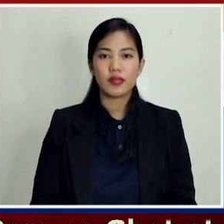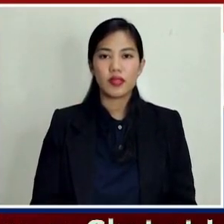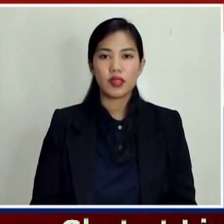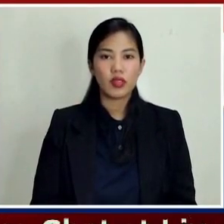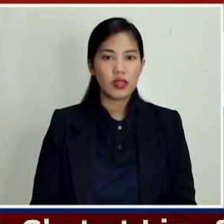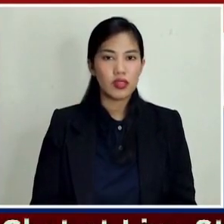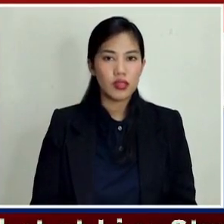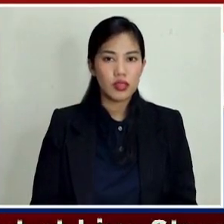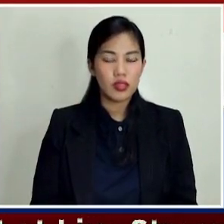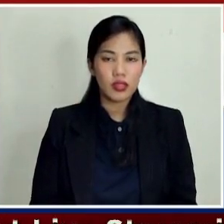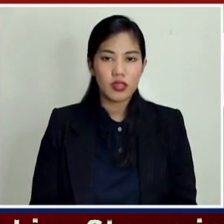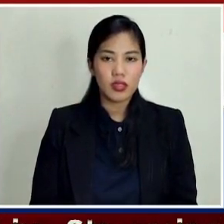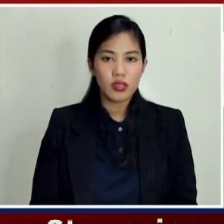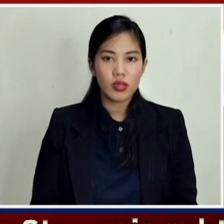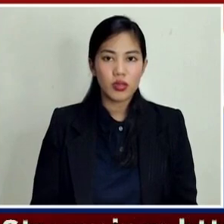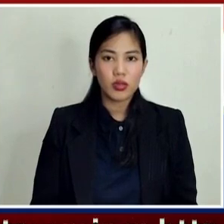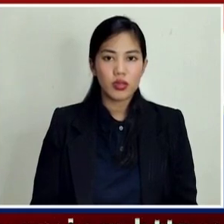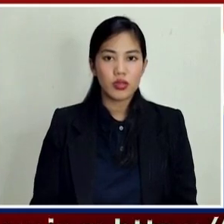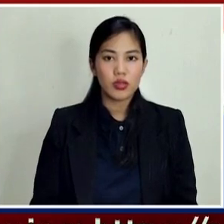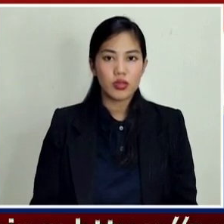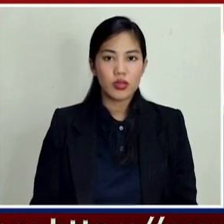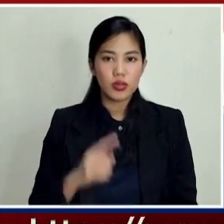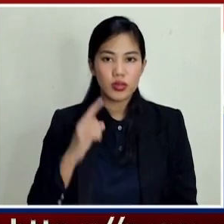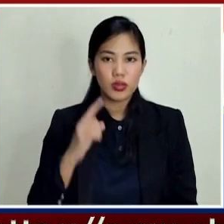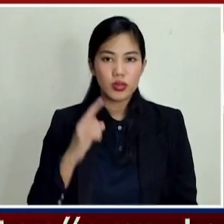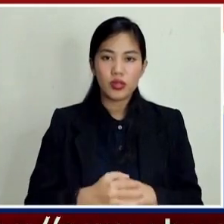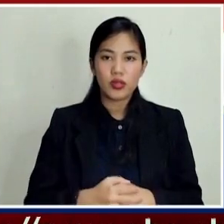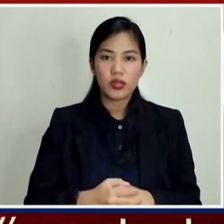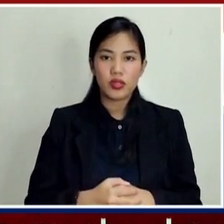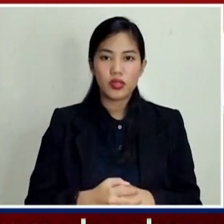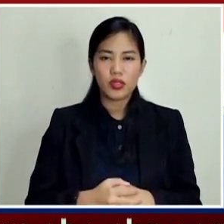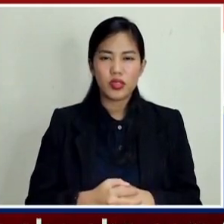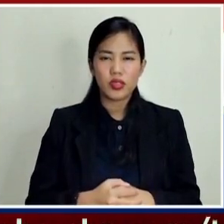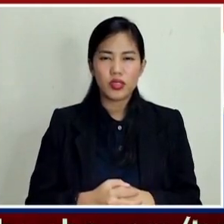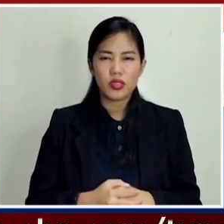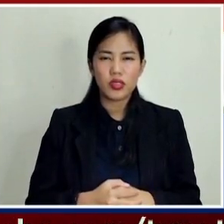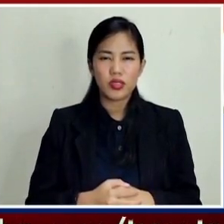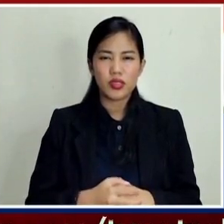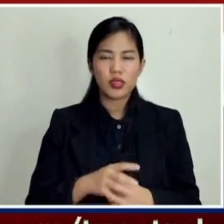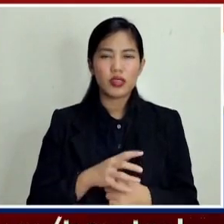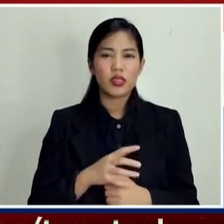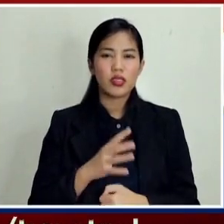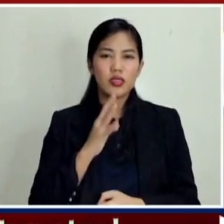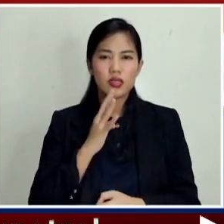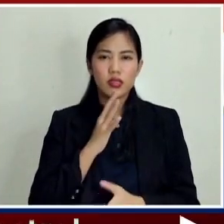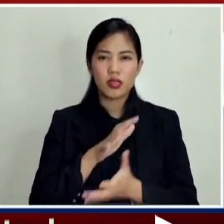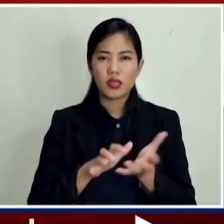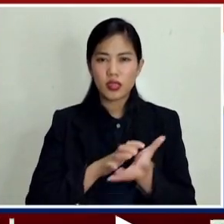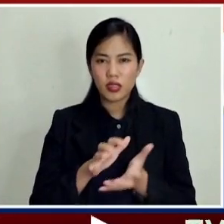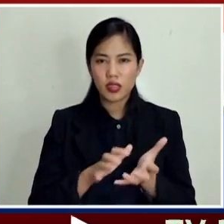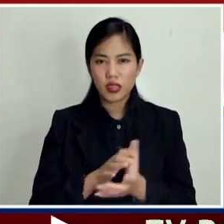Asia-Pacific region sa pinakamaraming nawala ng trabaho sa turismo noong 2020 dahil sa pandemya. Kaya